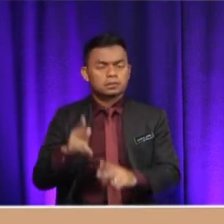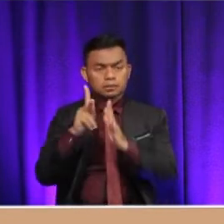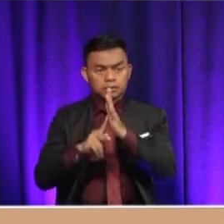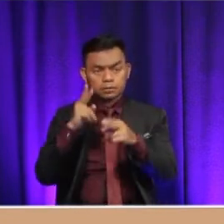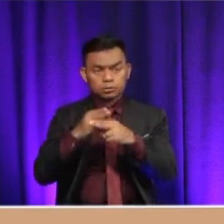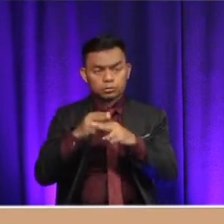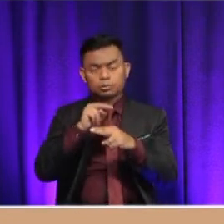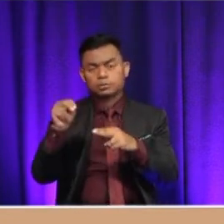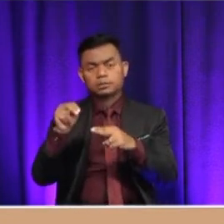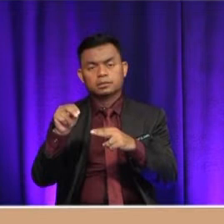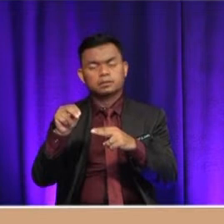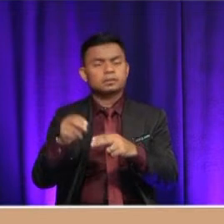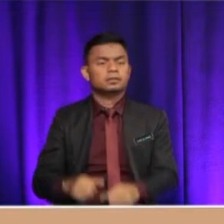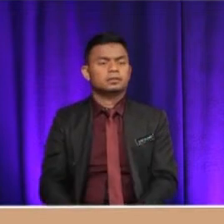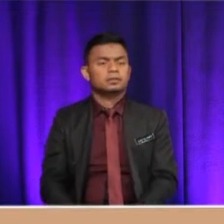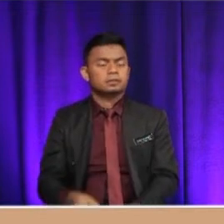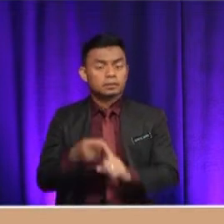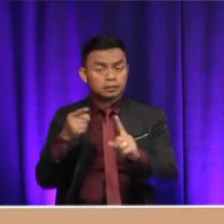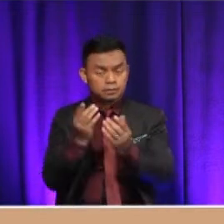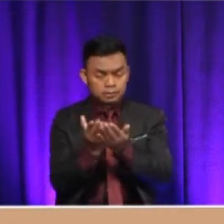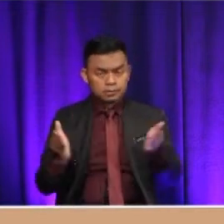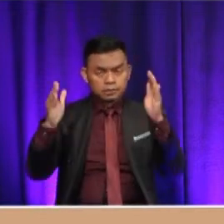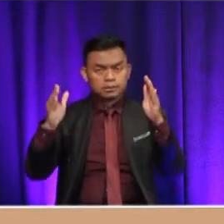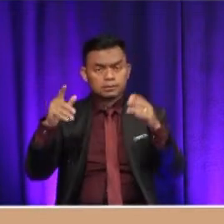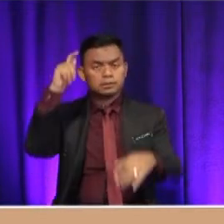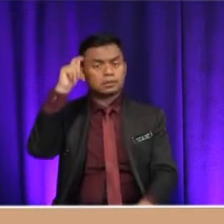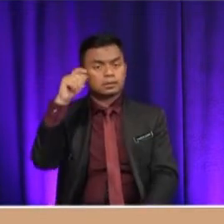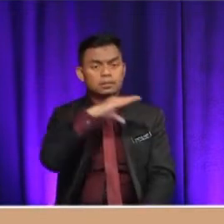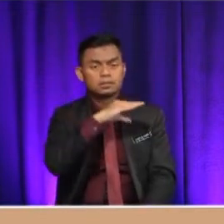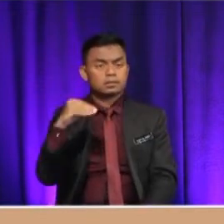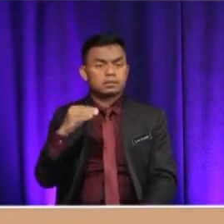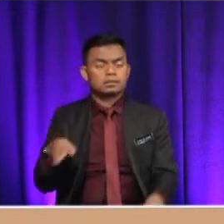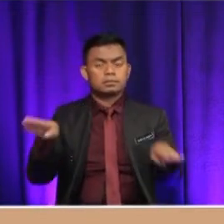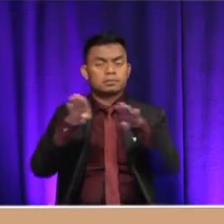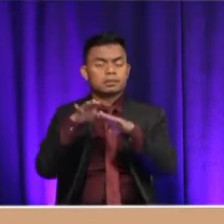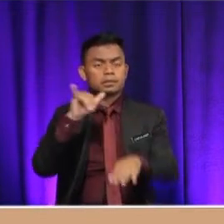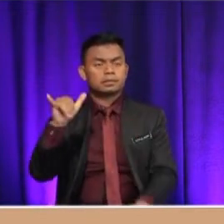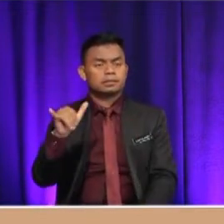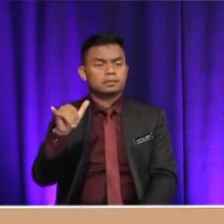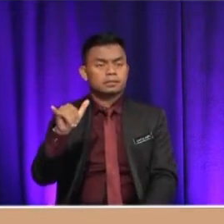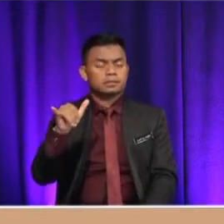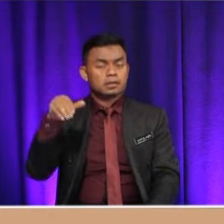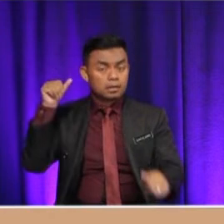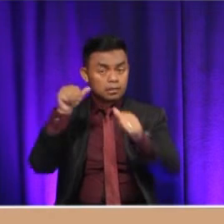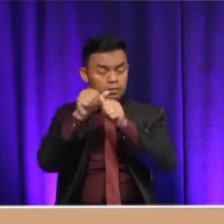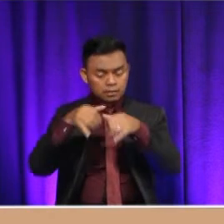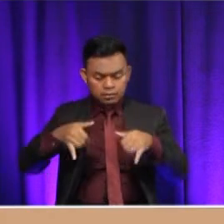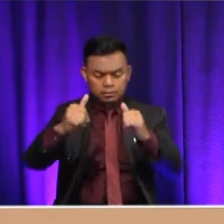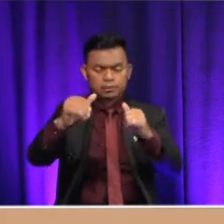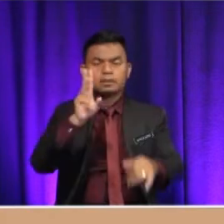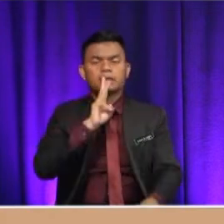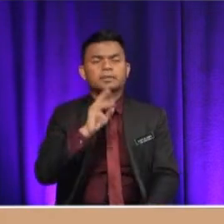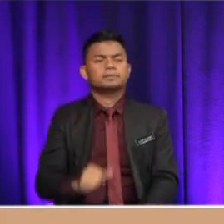kedudukan lekapan seperti singki, tandas dan sebagainya. Arah aliran air. Dan lukisan